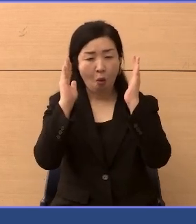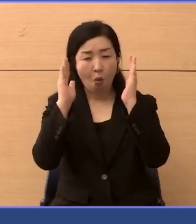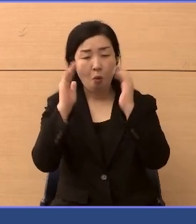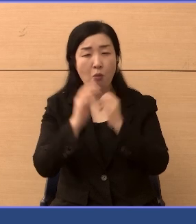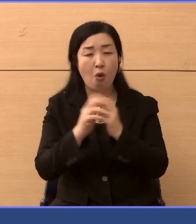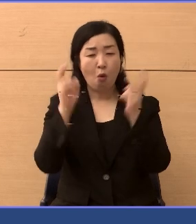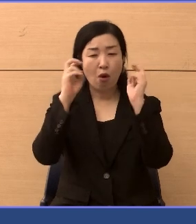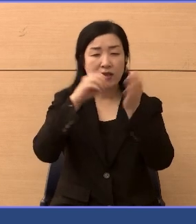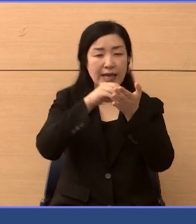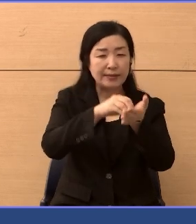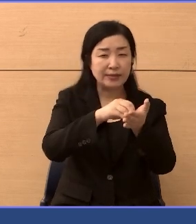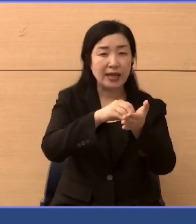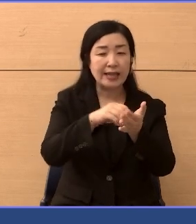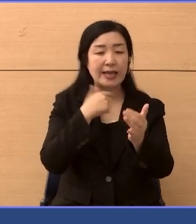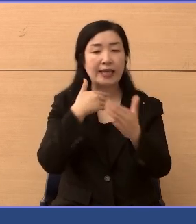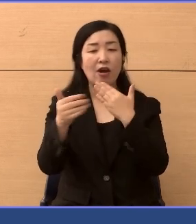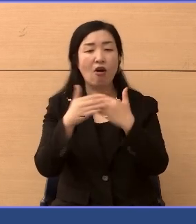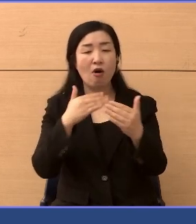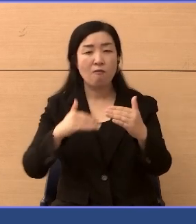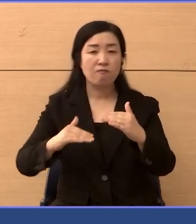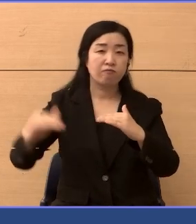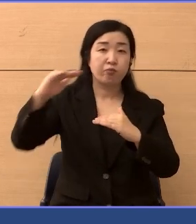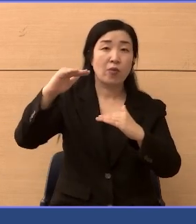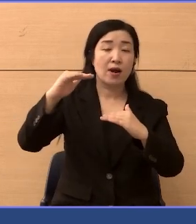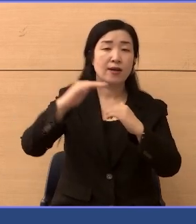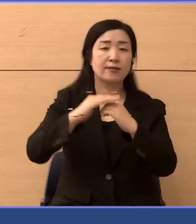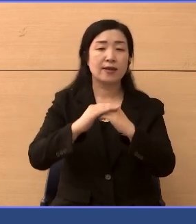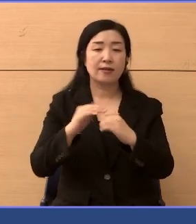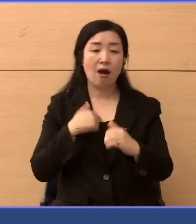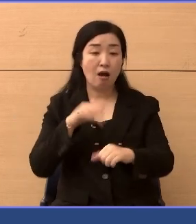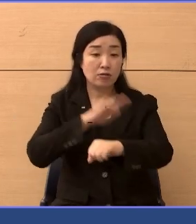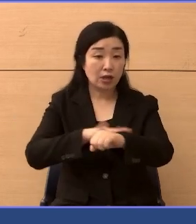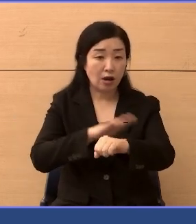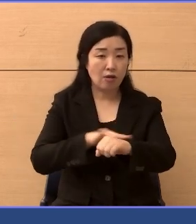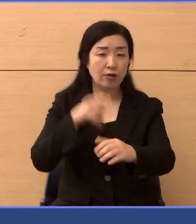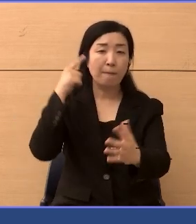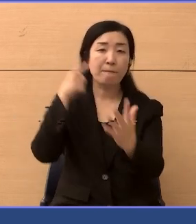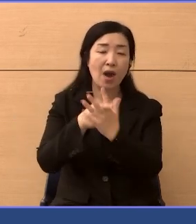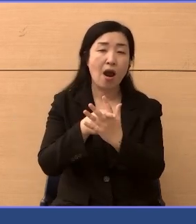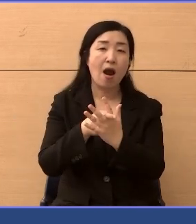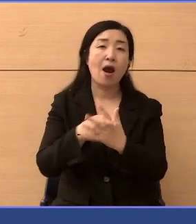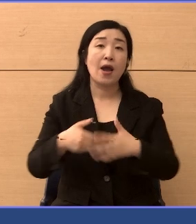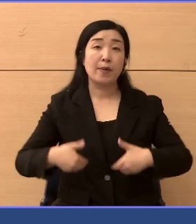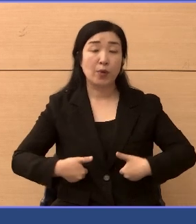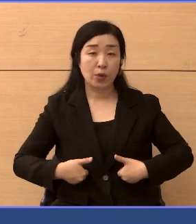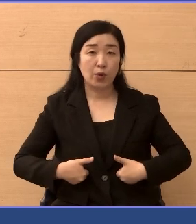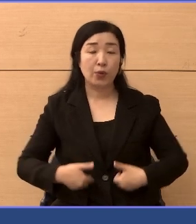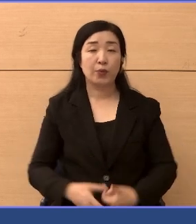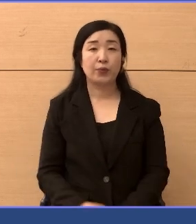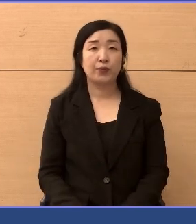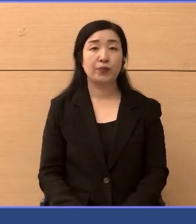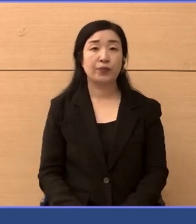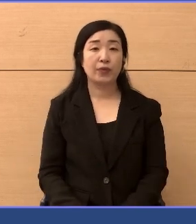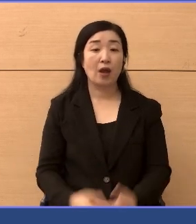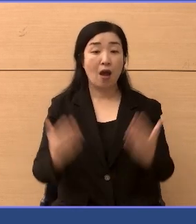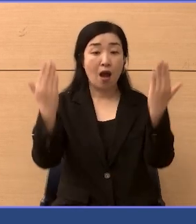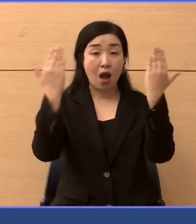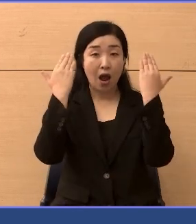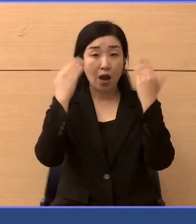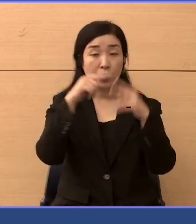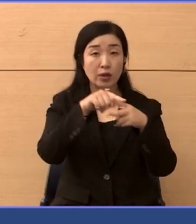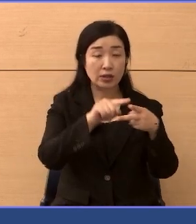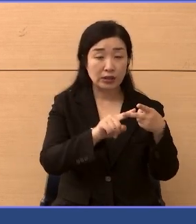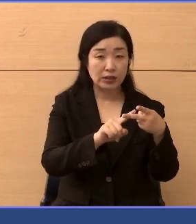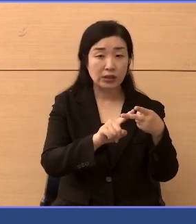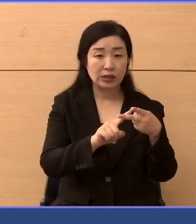simply 선택할 때 자신의 continue with 강점을 파악하는 something 것이 that 굉장히 they 중요한 were good 부분이실 at 텐데요. school, 왜냐하면 even though that may